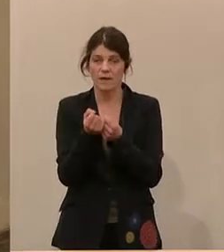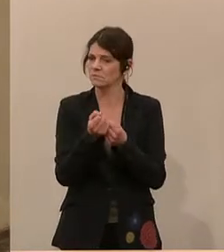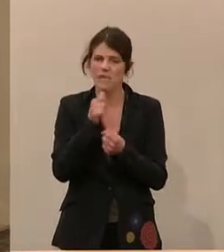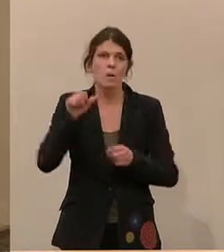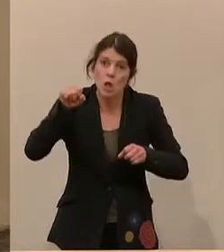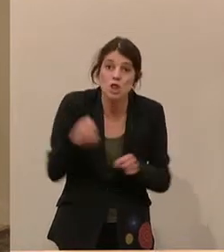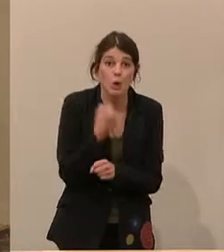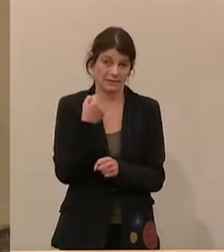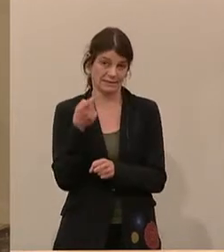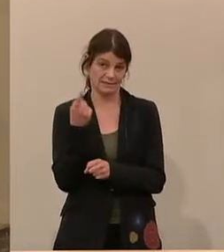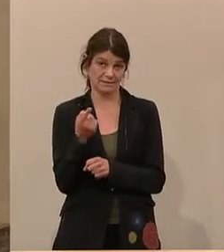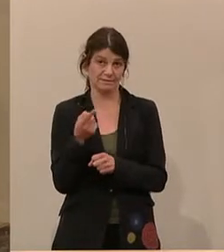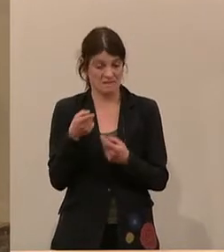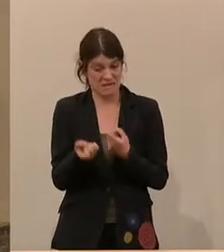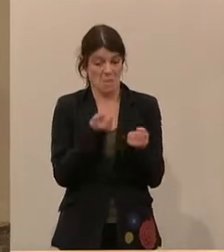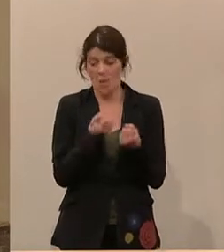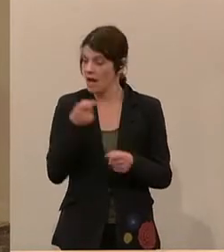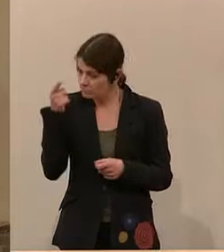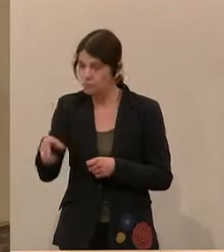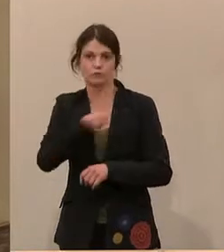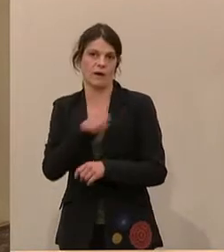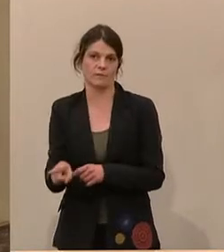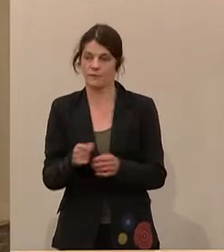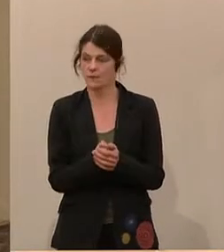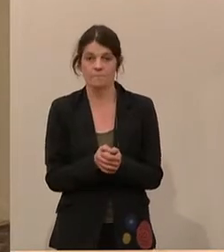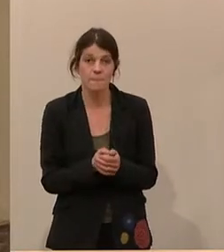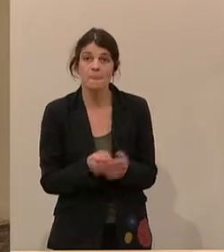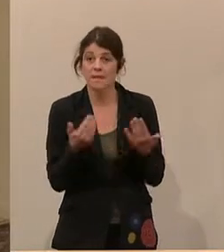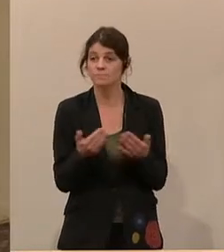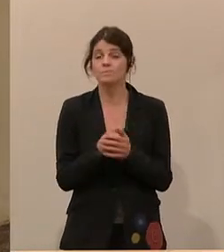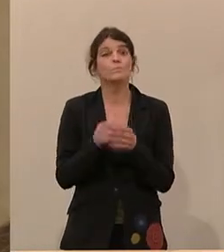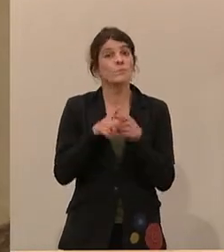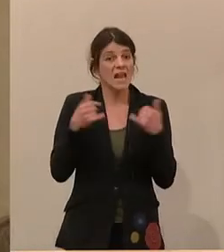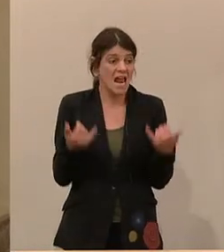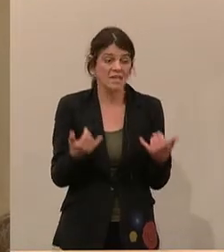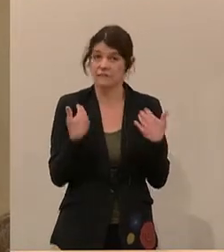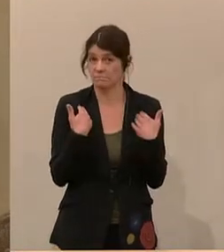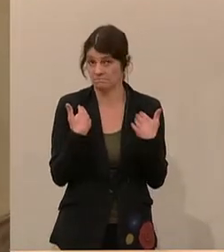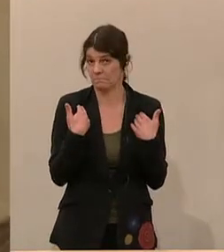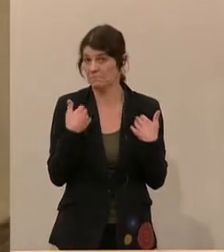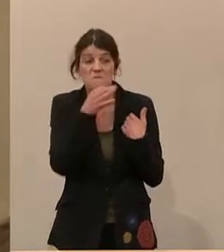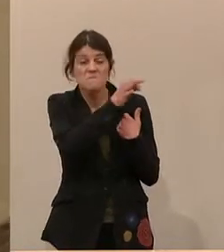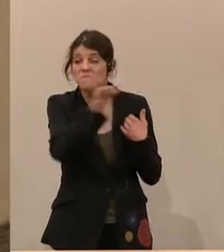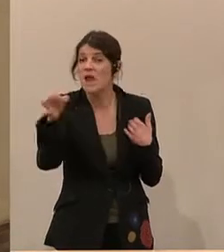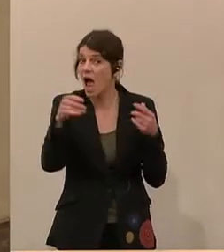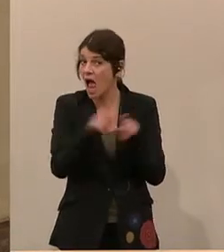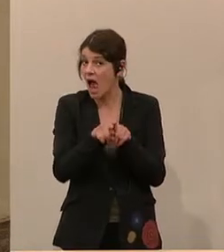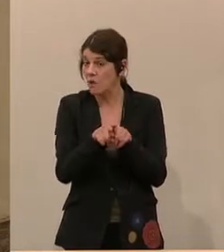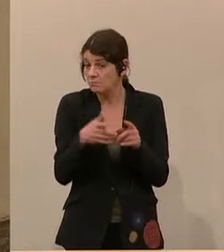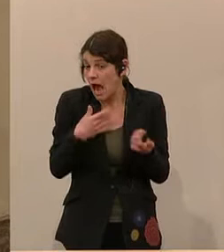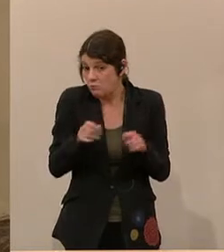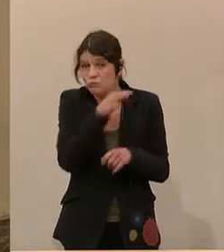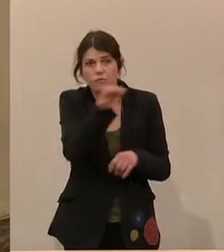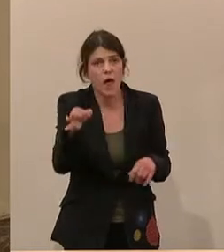passiert trotz der Nachhaltigkeitspolitik der letzten Regierungen. Und jetzt würde ich die Frage in den Raum stellen, also auch abschließend,